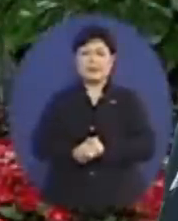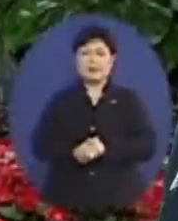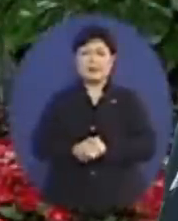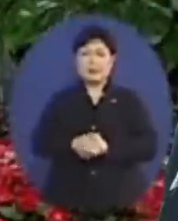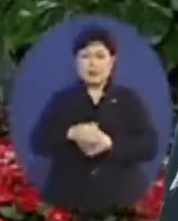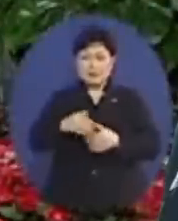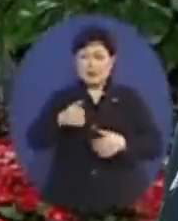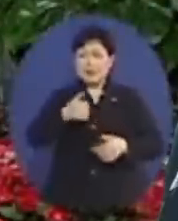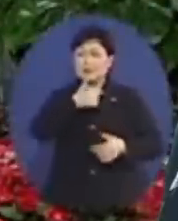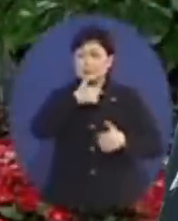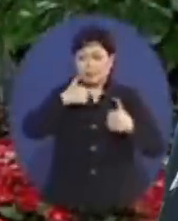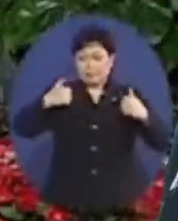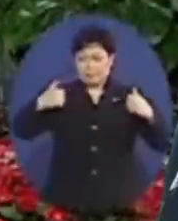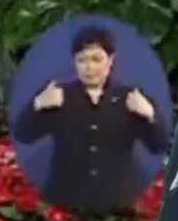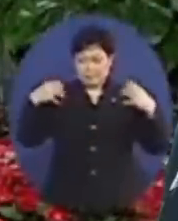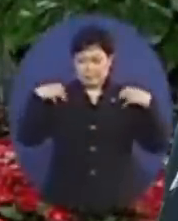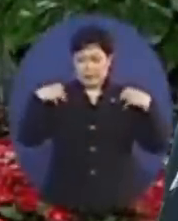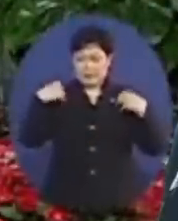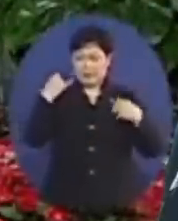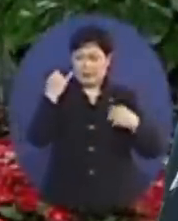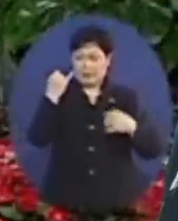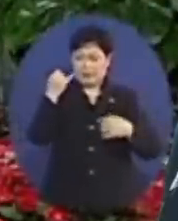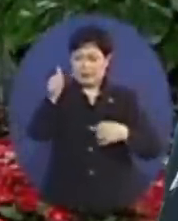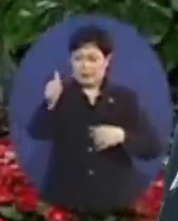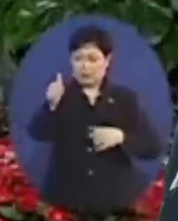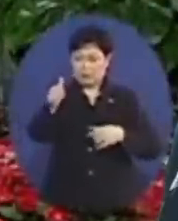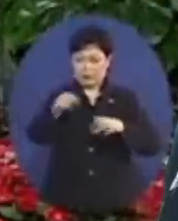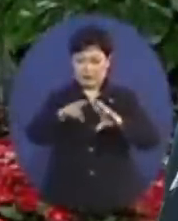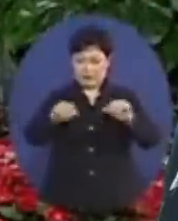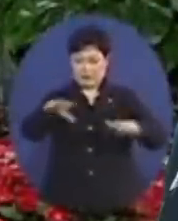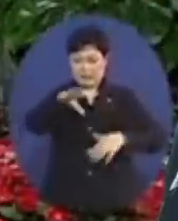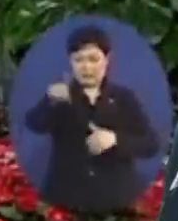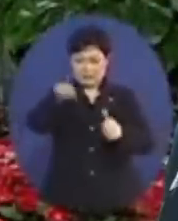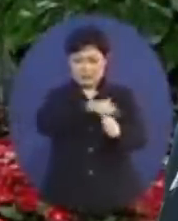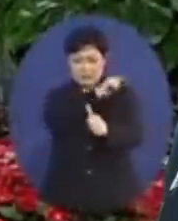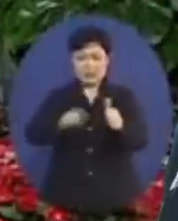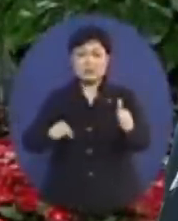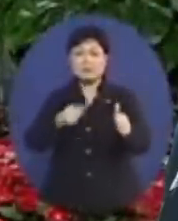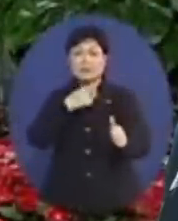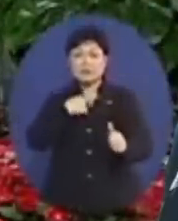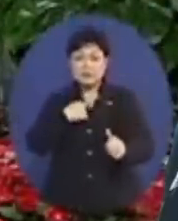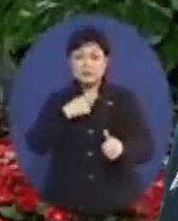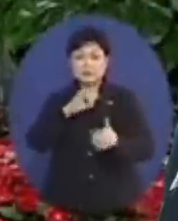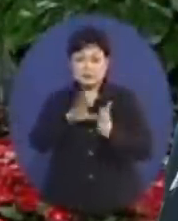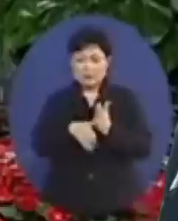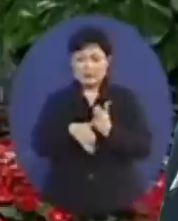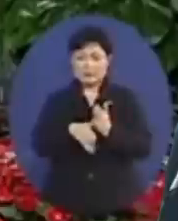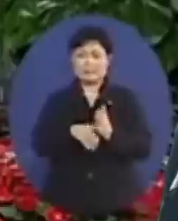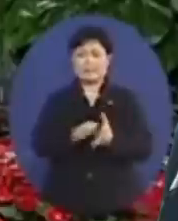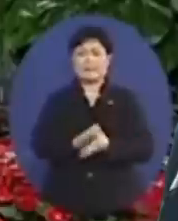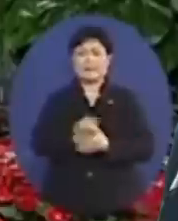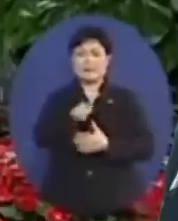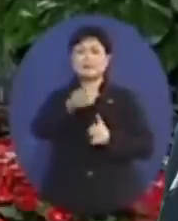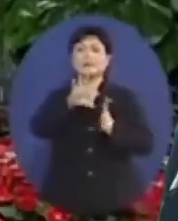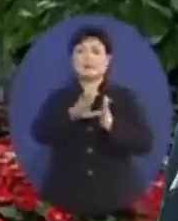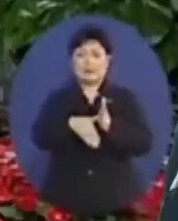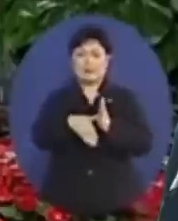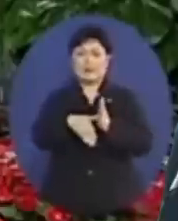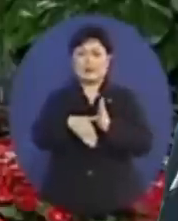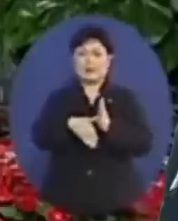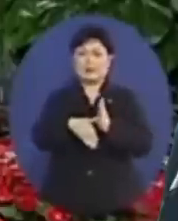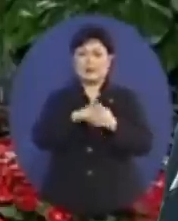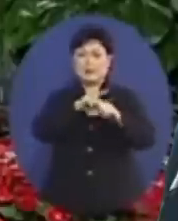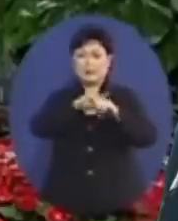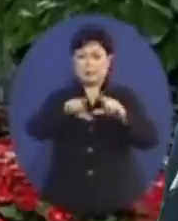빌라도에서 채찍에 맞았지 않습니까? 예수님이 채찍에 맞으신 것은 그 당시에